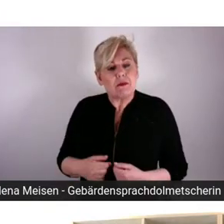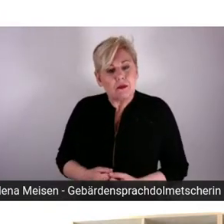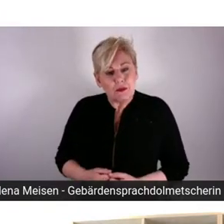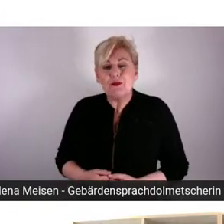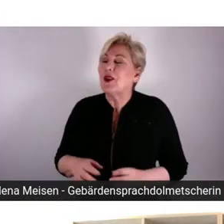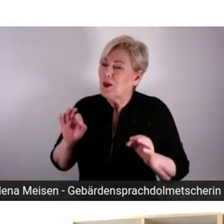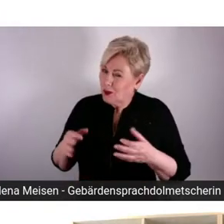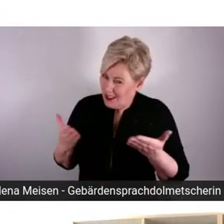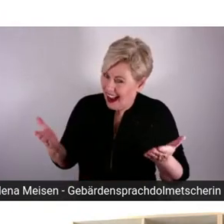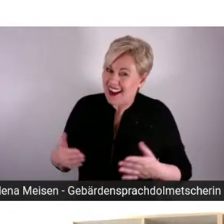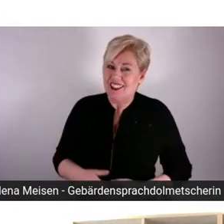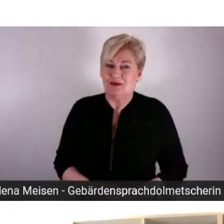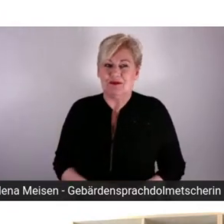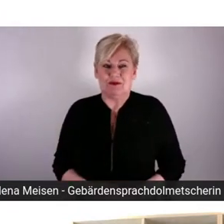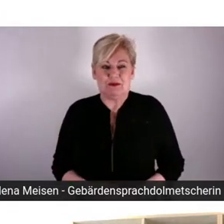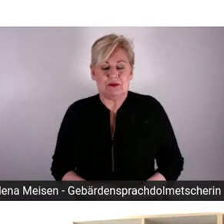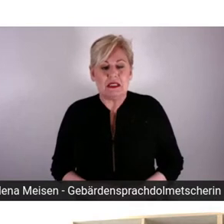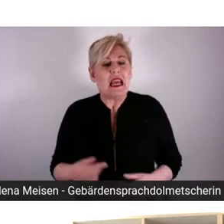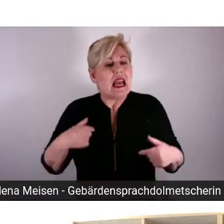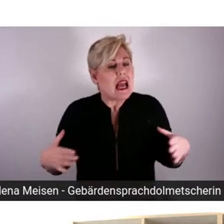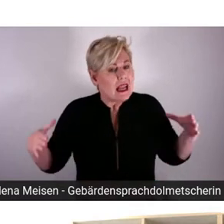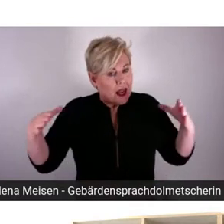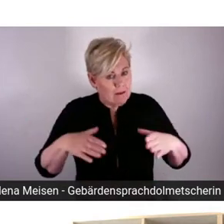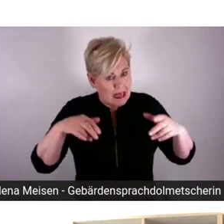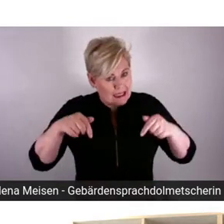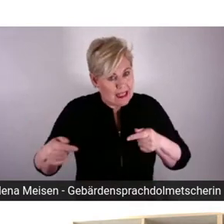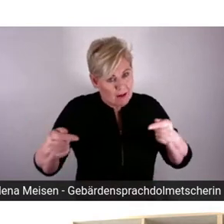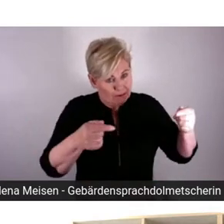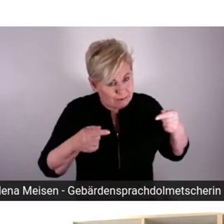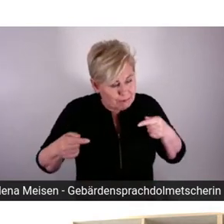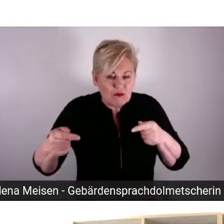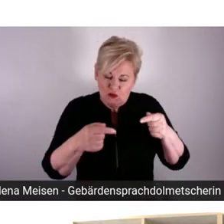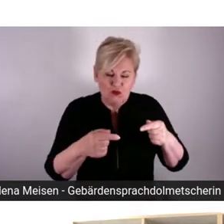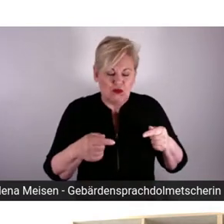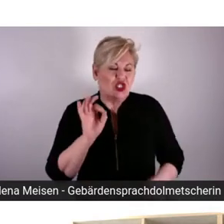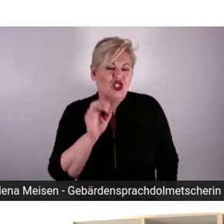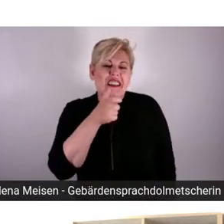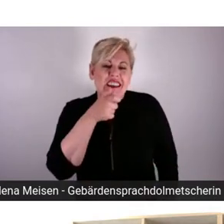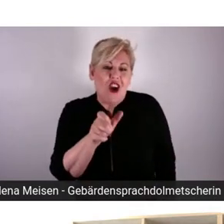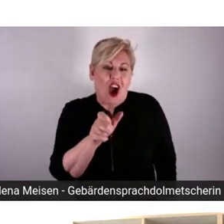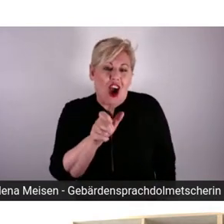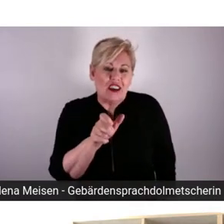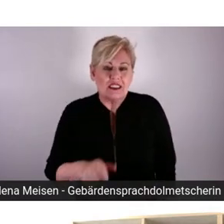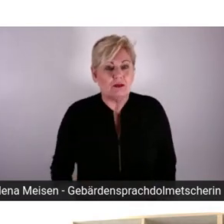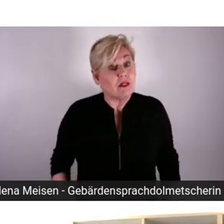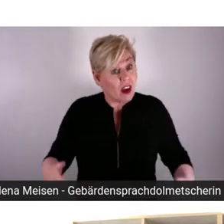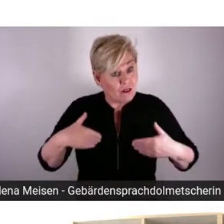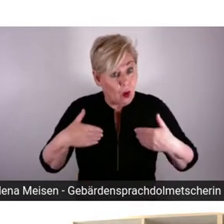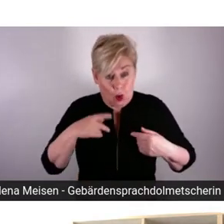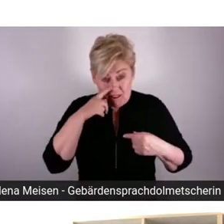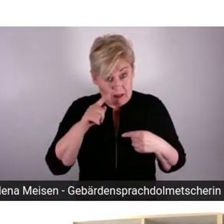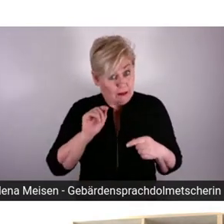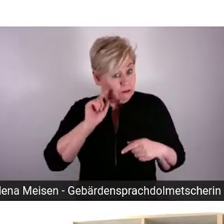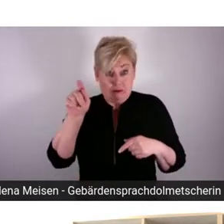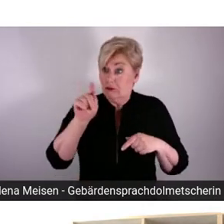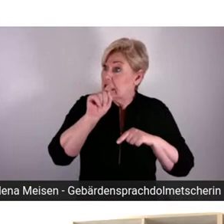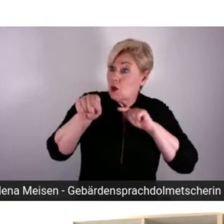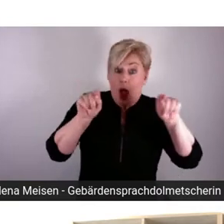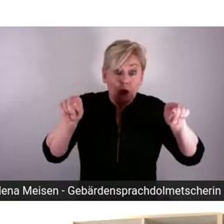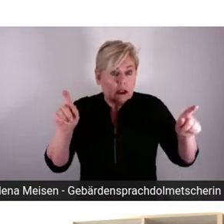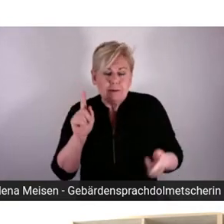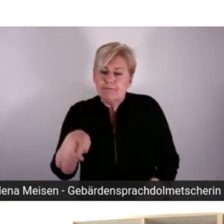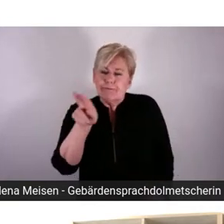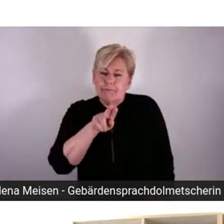allerseits. Gemeinsam diskutieren ist ein Stichwort. Wir freuen uns, wenn Sie auch vor dem Bildschirm ganz